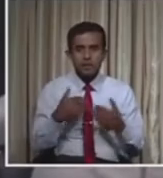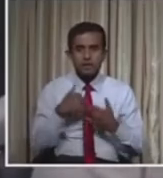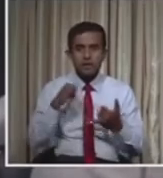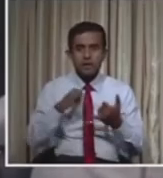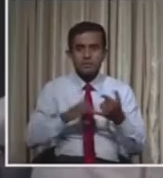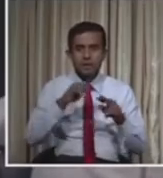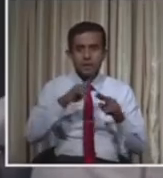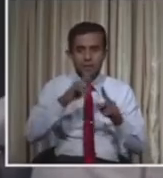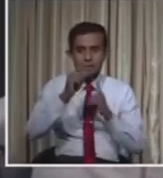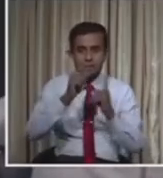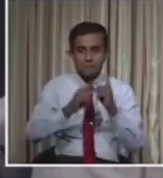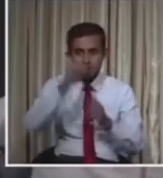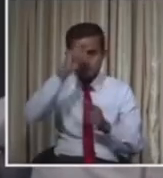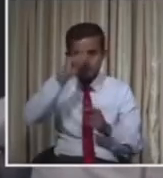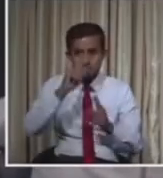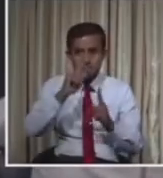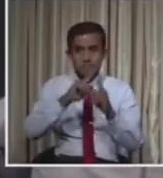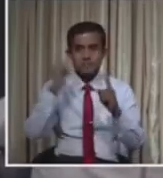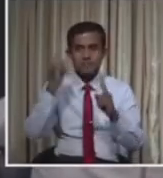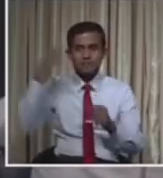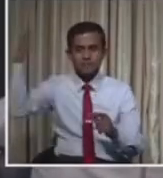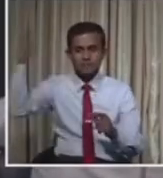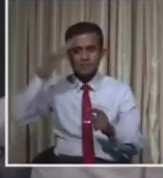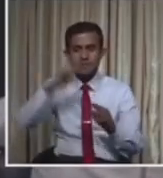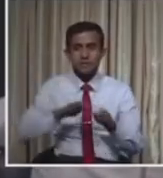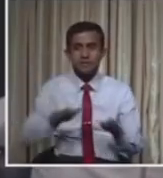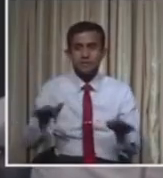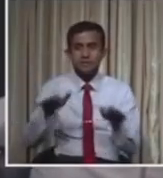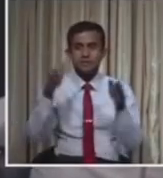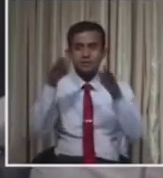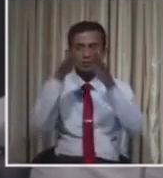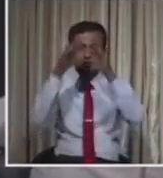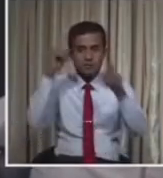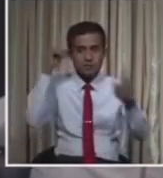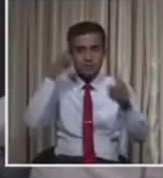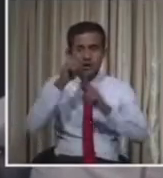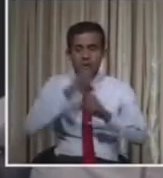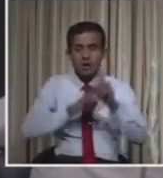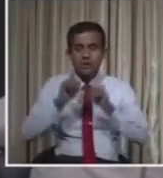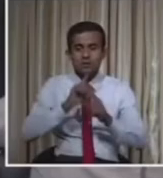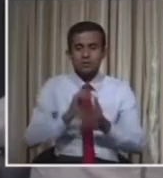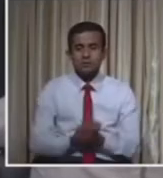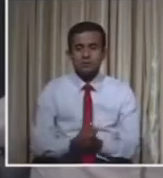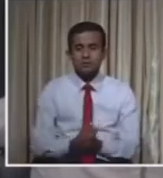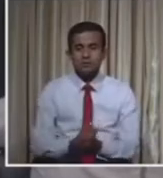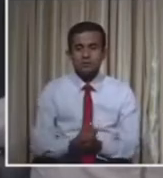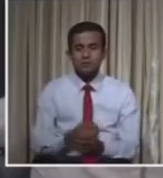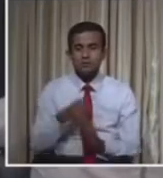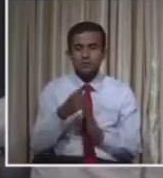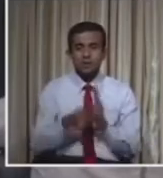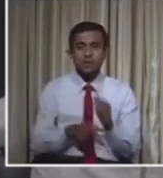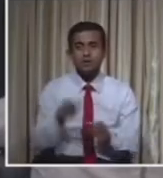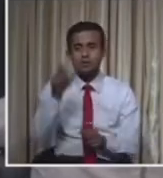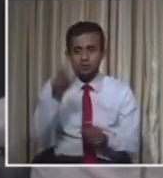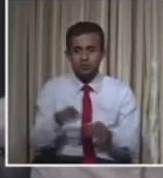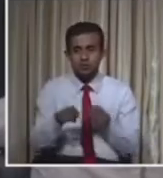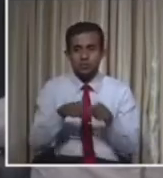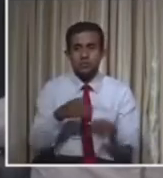පොන්සේක මන්ත්‍රීතුමාගේ සඳහිරු සෑය සම්බන්ධයෙන් කතා කරනවා. මම මේ රටේ පුරවැසියෙක්